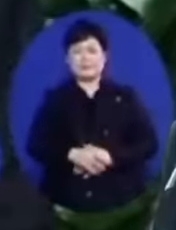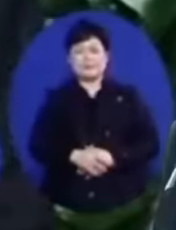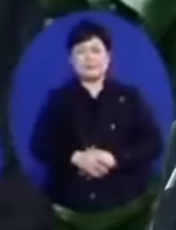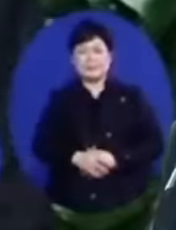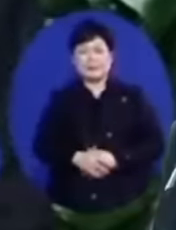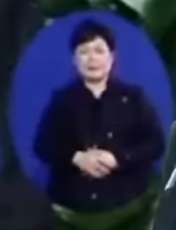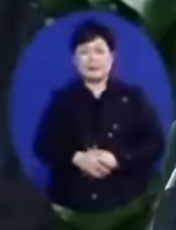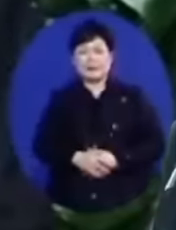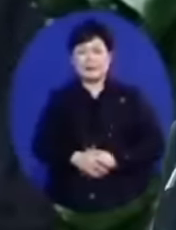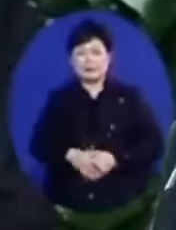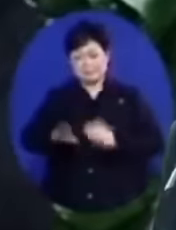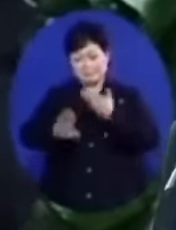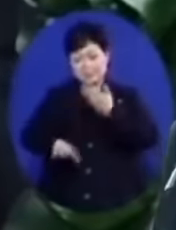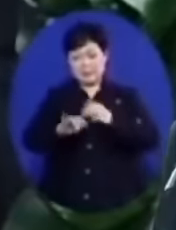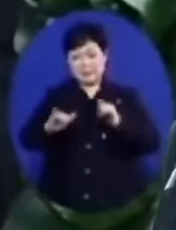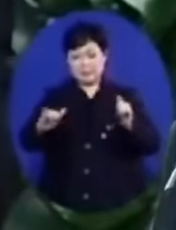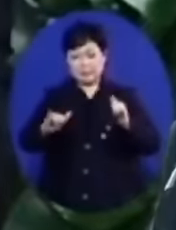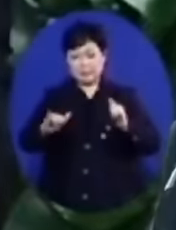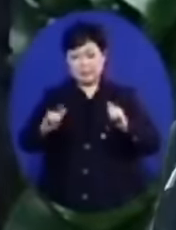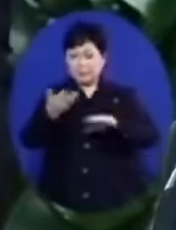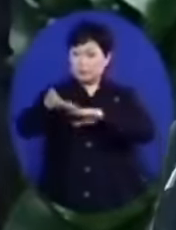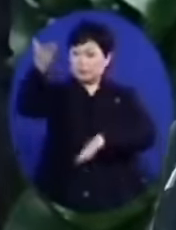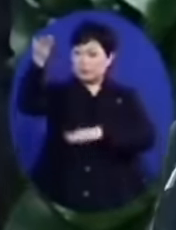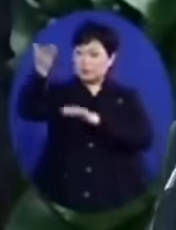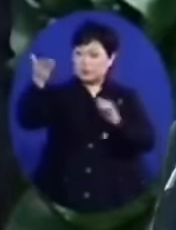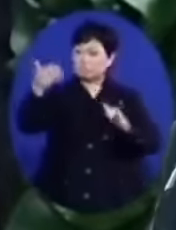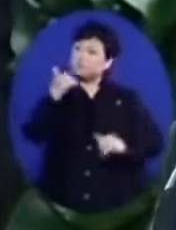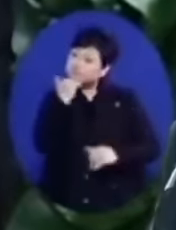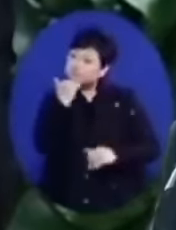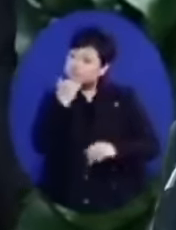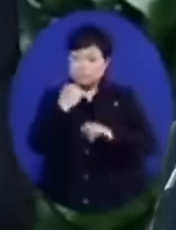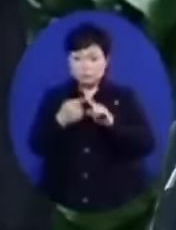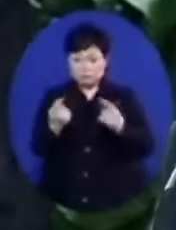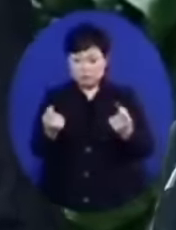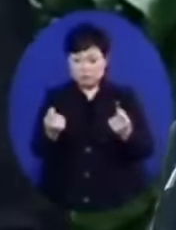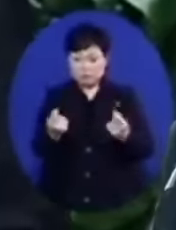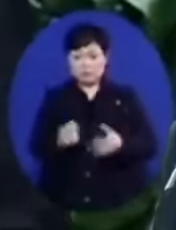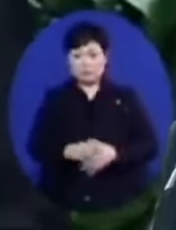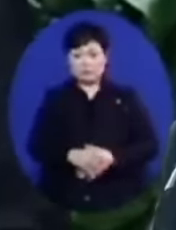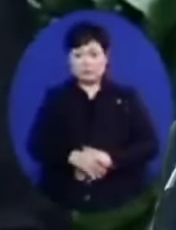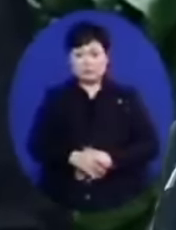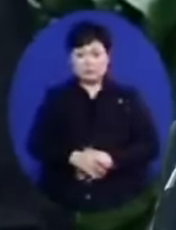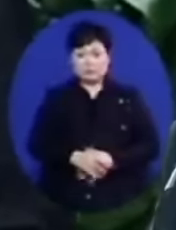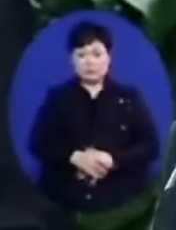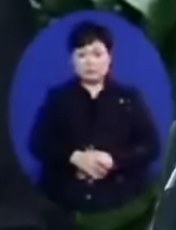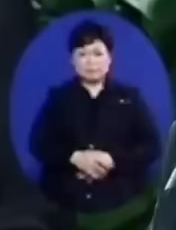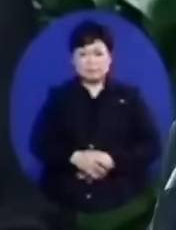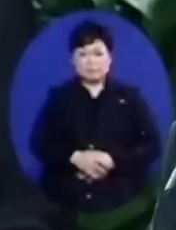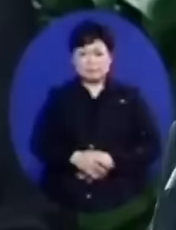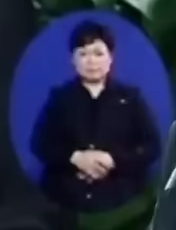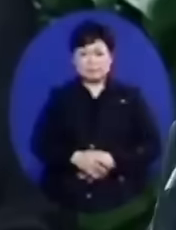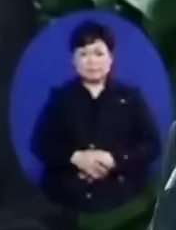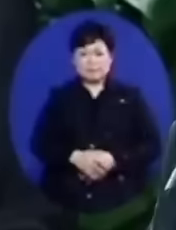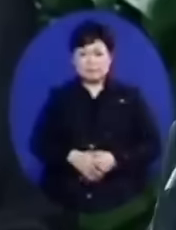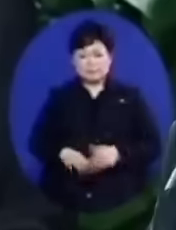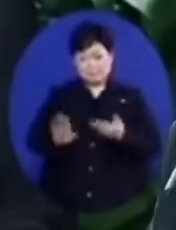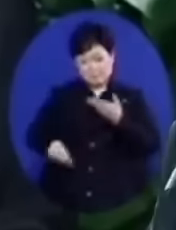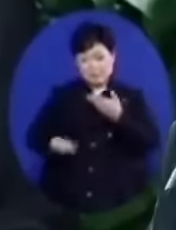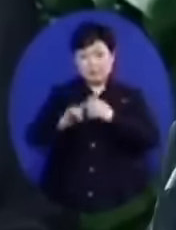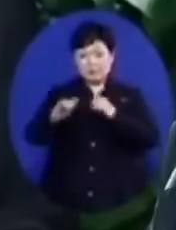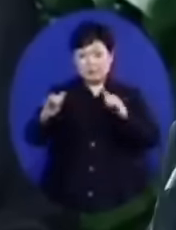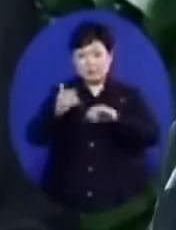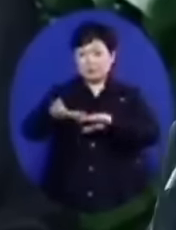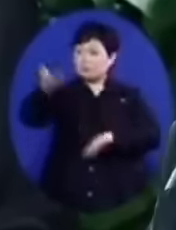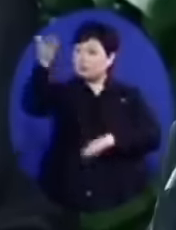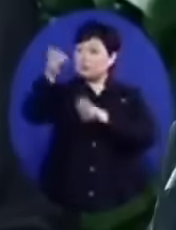계급이 낮은 사람이 계급 높은 사람을 기다리는 것입니다. 계급이 낮은 사람이 계급